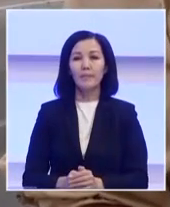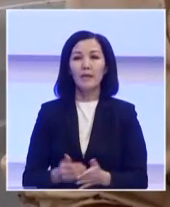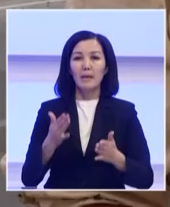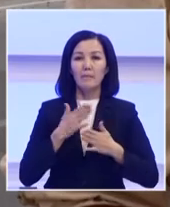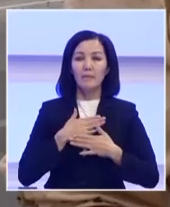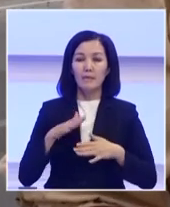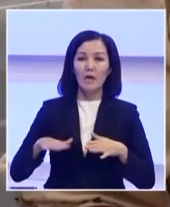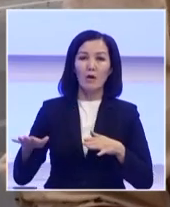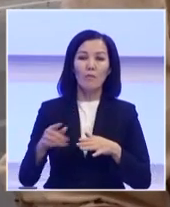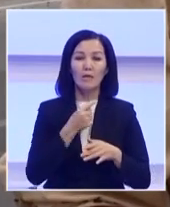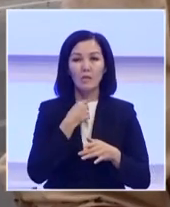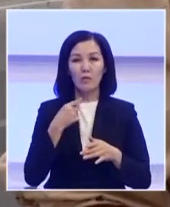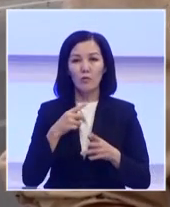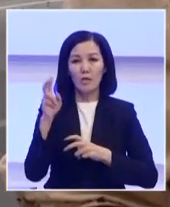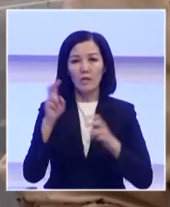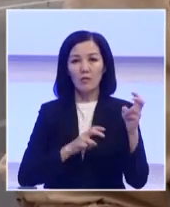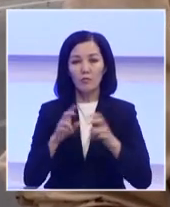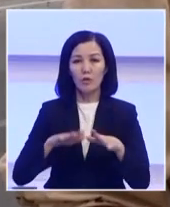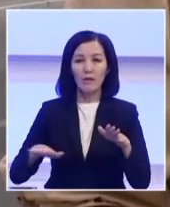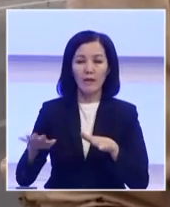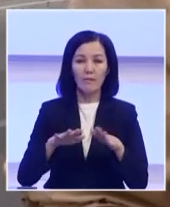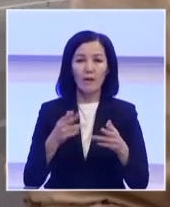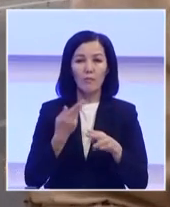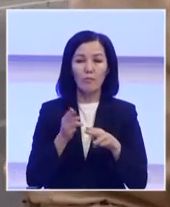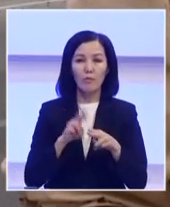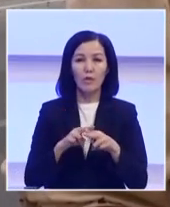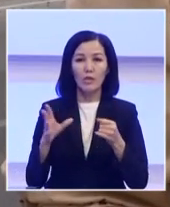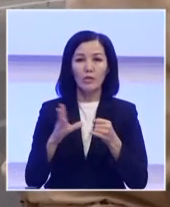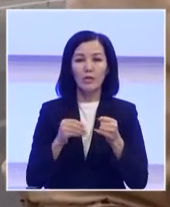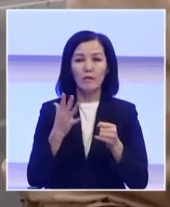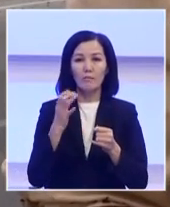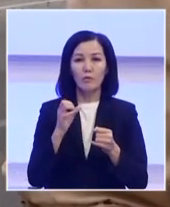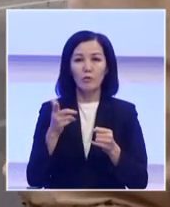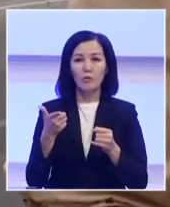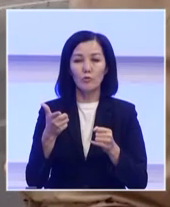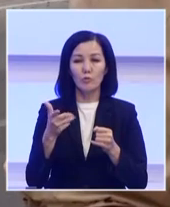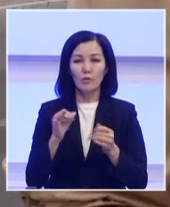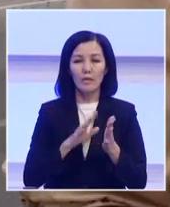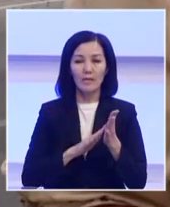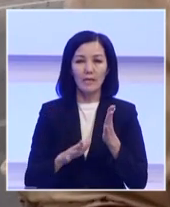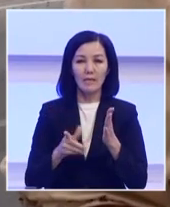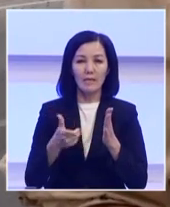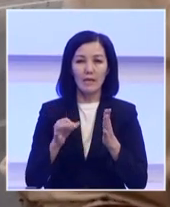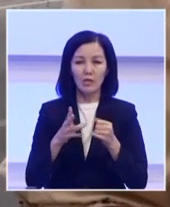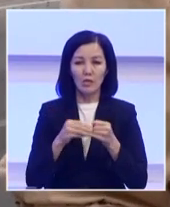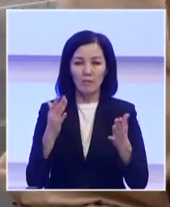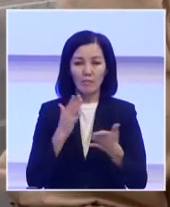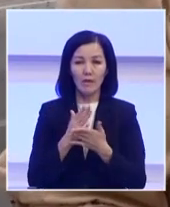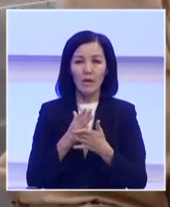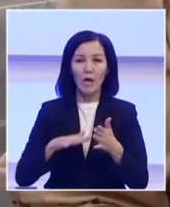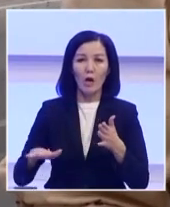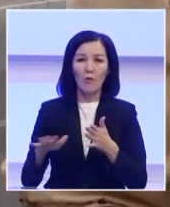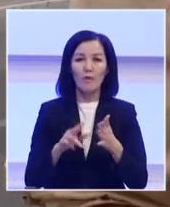тұрған аумақ Талдықорған индустриялы аймағы. Бұл жердің көлемі 595 гектар. Шамамен бұл